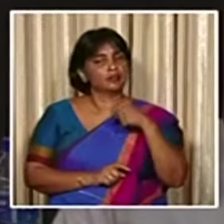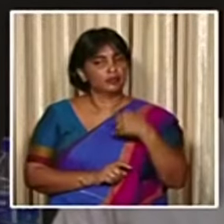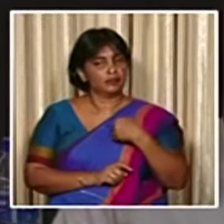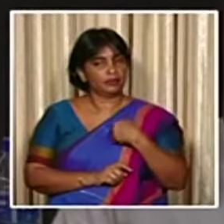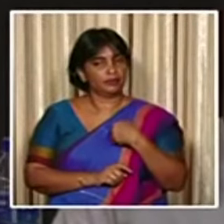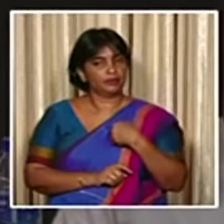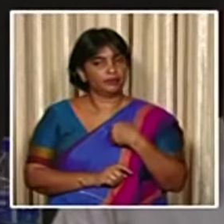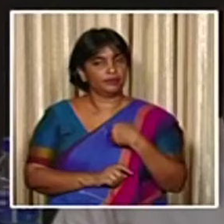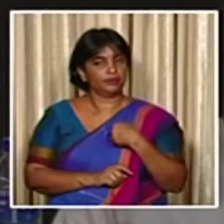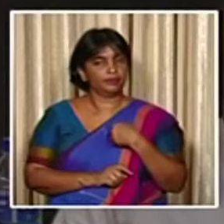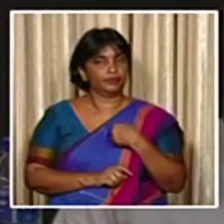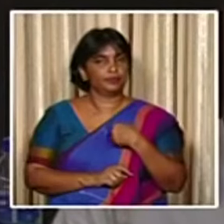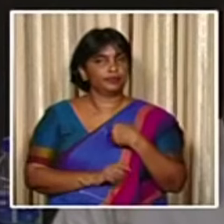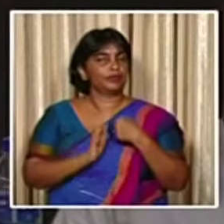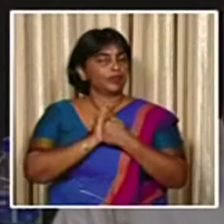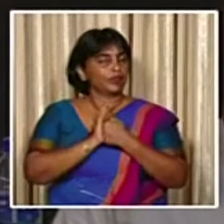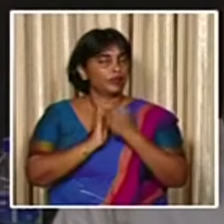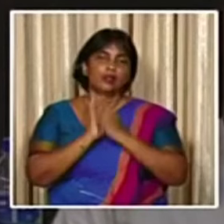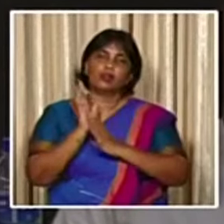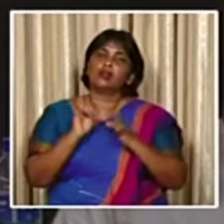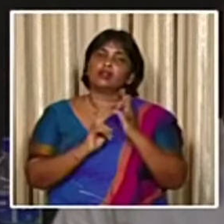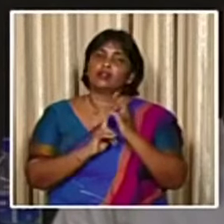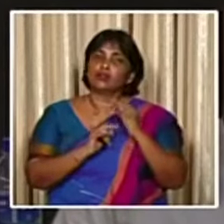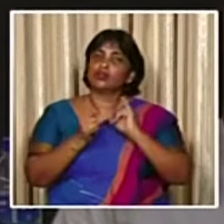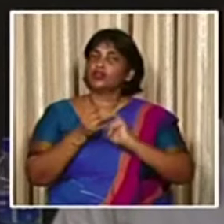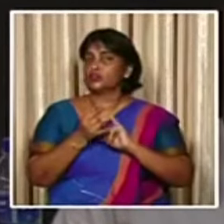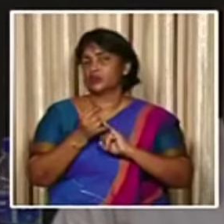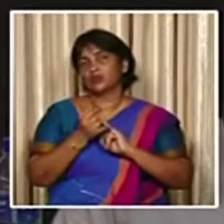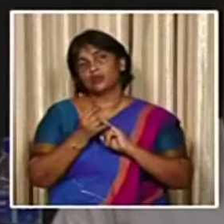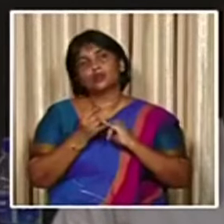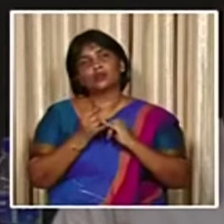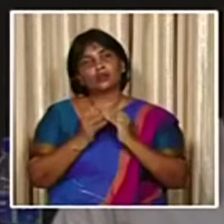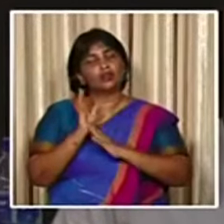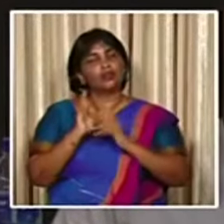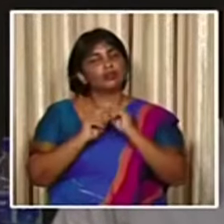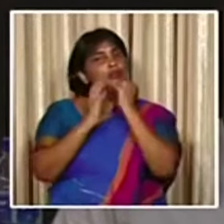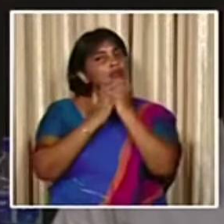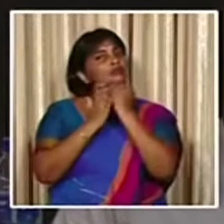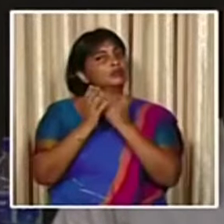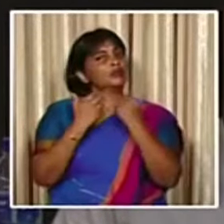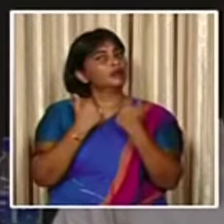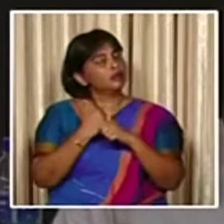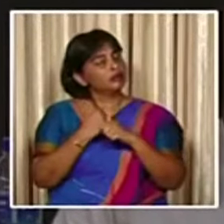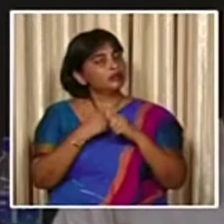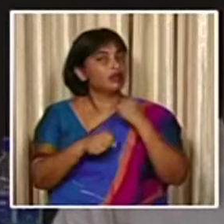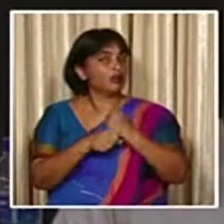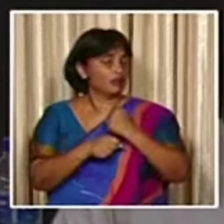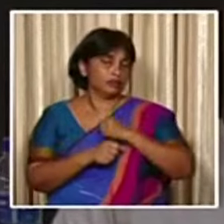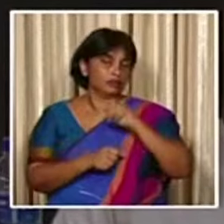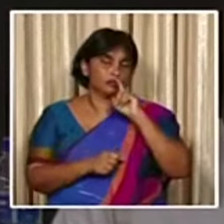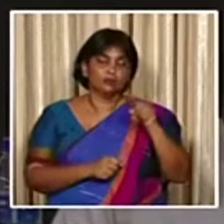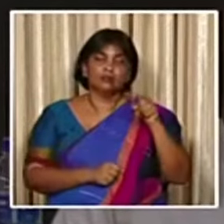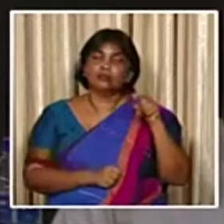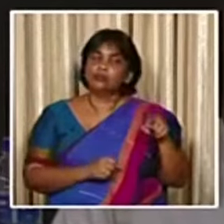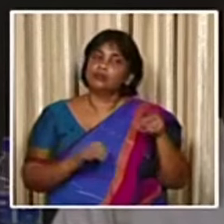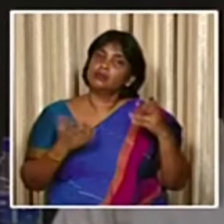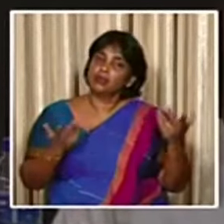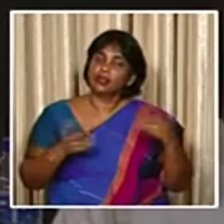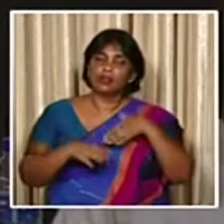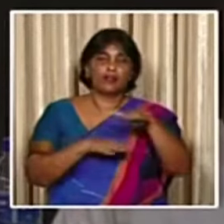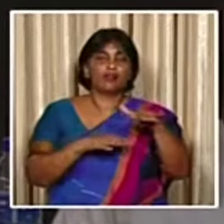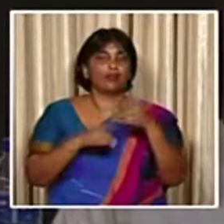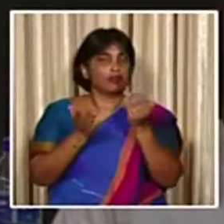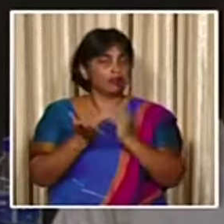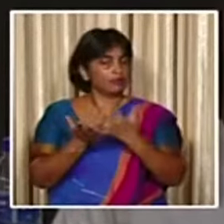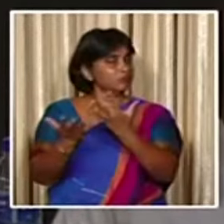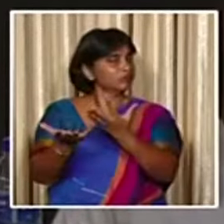අපේ ගරු මන්ත්‍රීතුමාගෙන්, සුරේෂ් වඩිවෙල් මන්ත්‍රීතුමාගෙන් වැඩපිළිවෙලක් ඉදිරිපත් කරලා ආණ්ඩුවට කියන්න, එක්කෝ මේ ඉඩම්